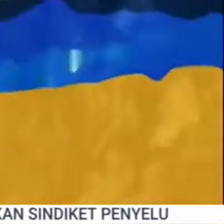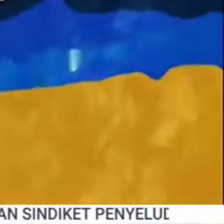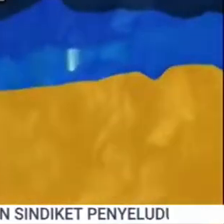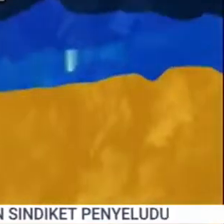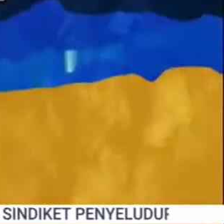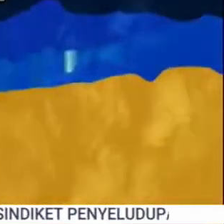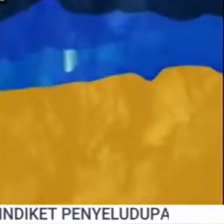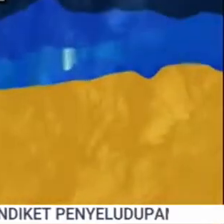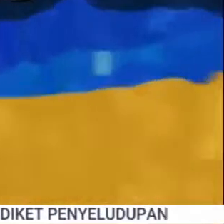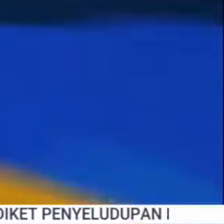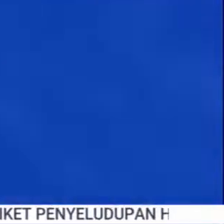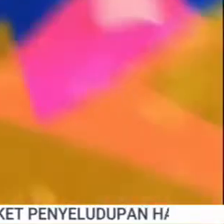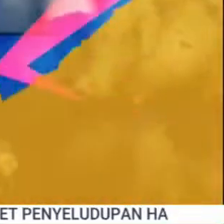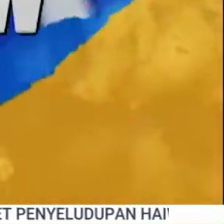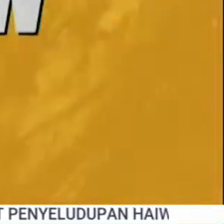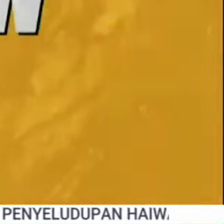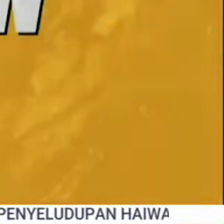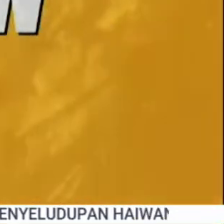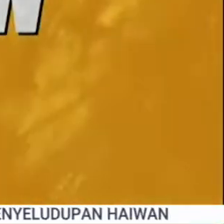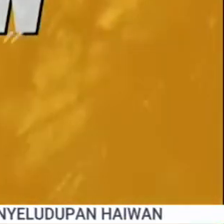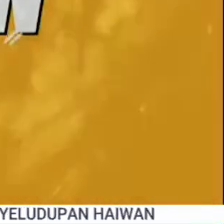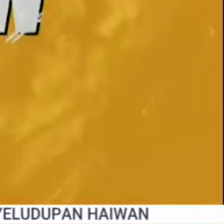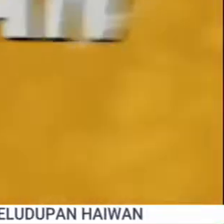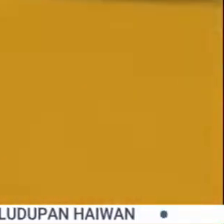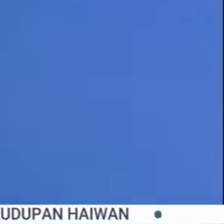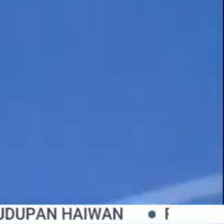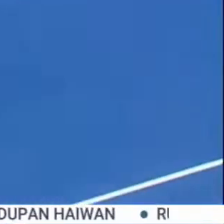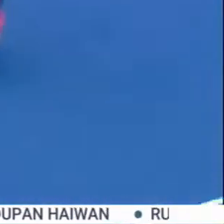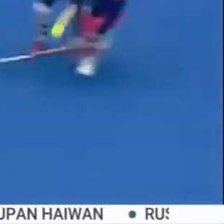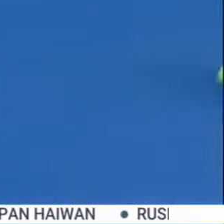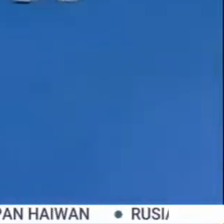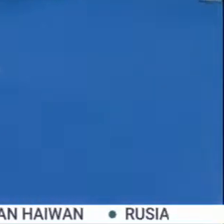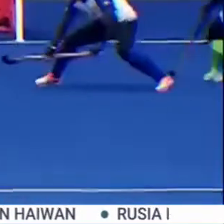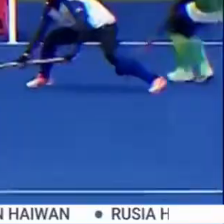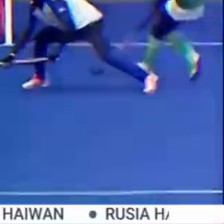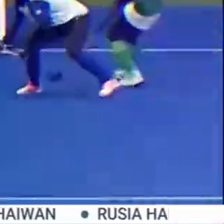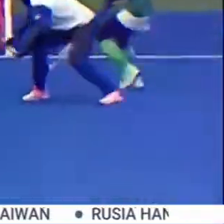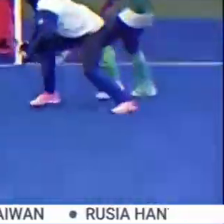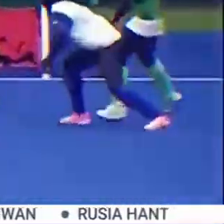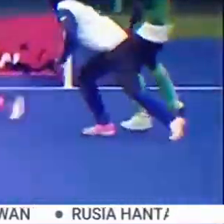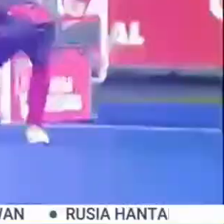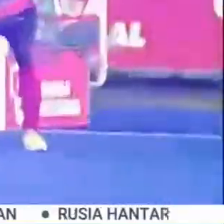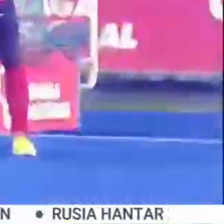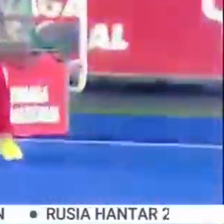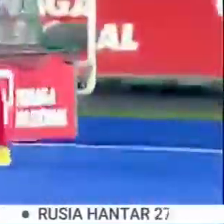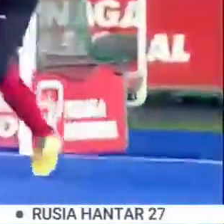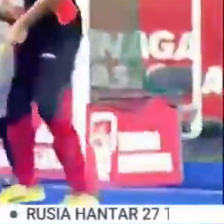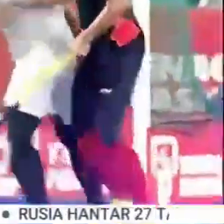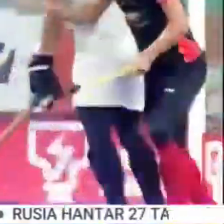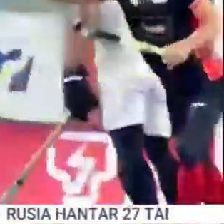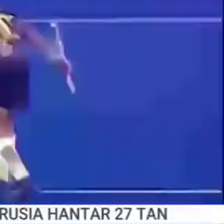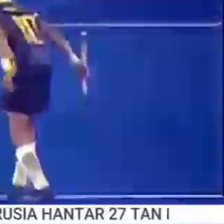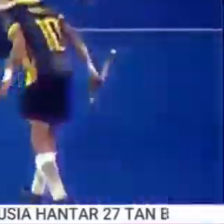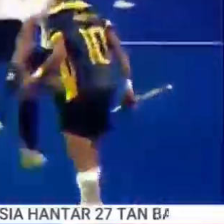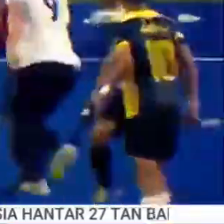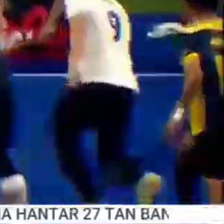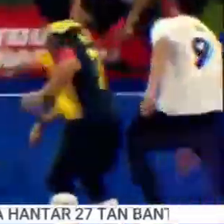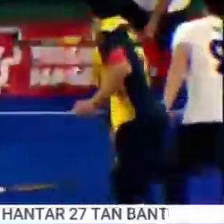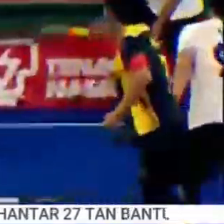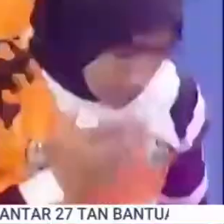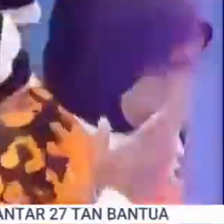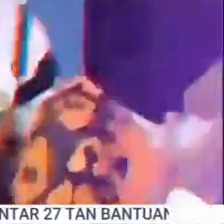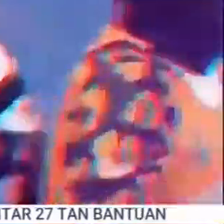25 pasukan dari dua kumpulan bakal berentap bagi mengungguli tahta